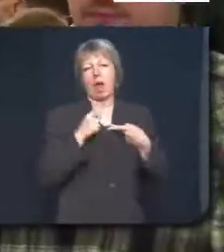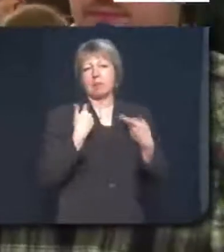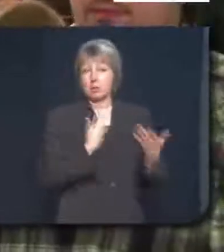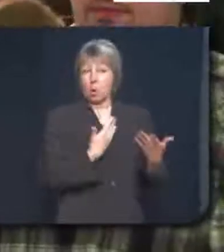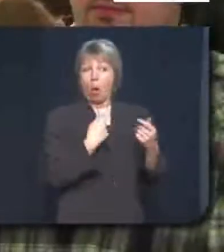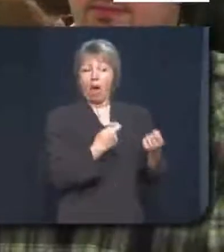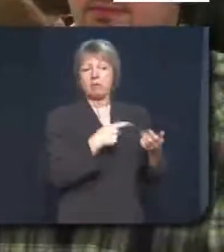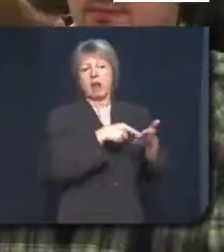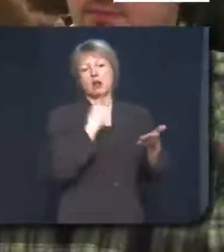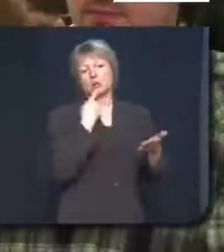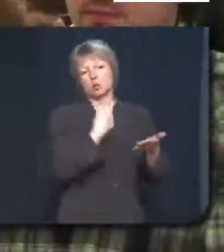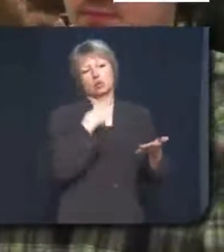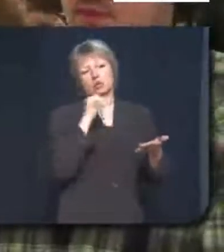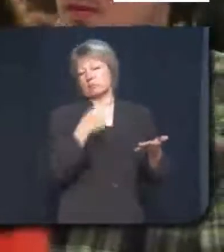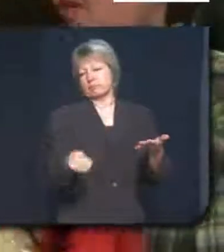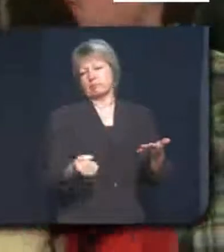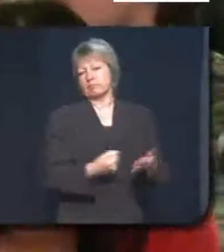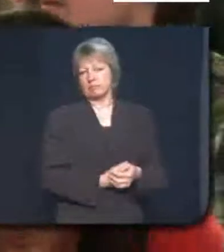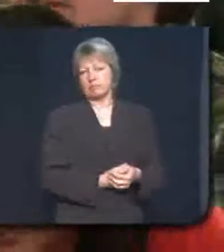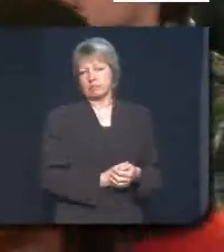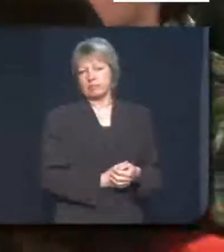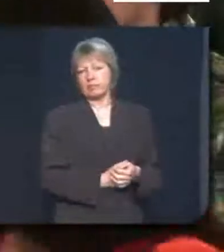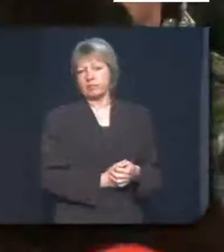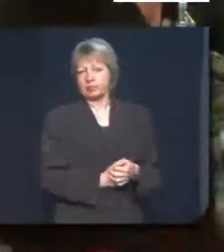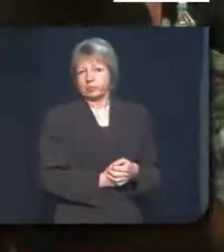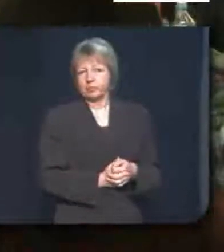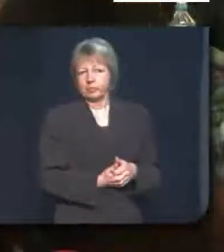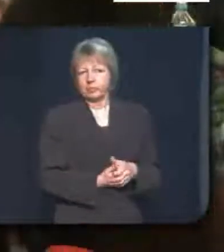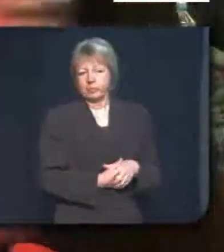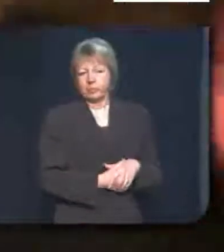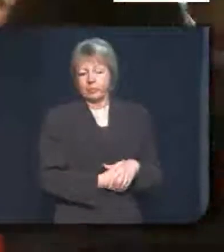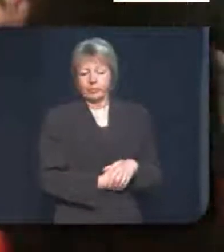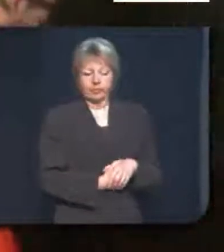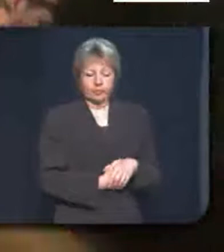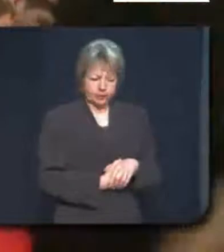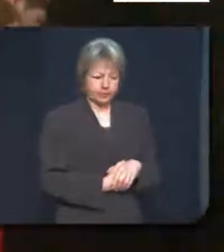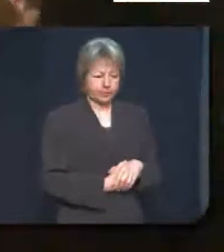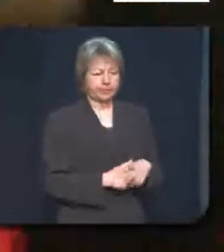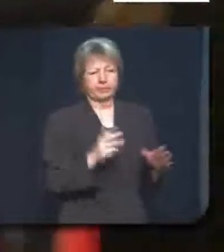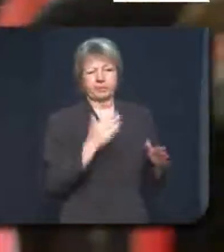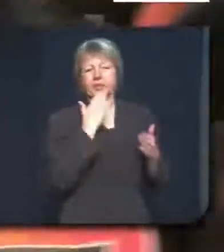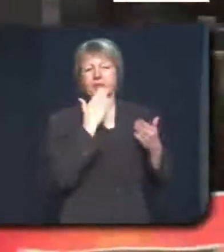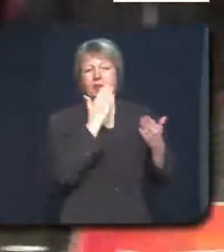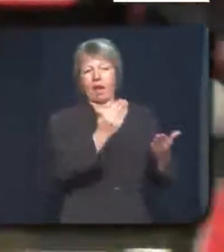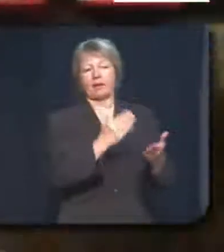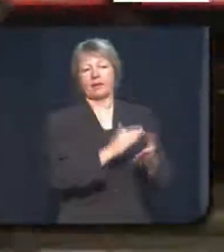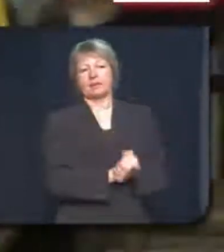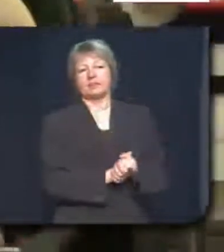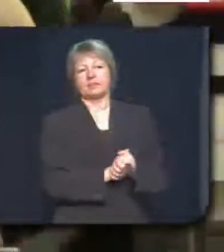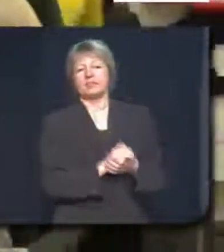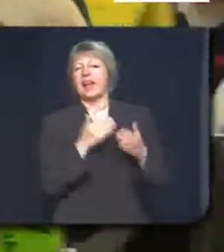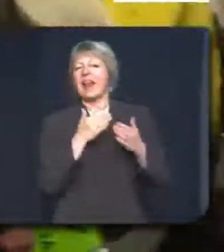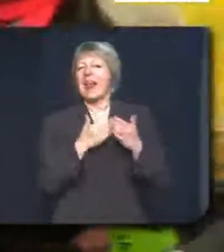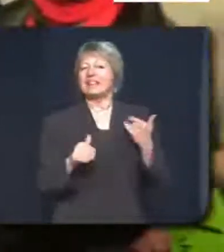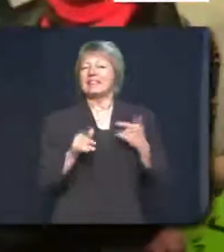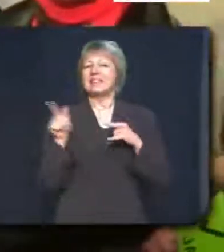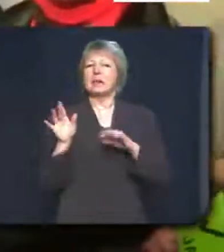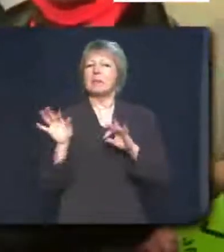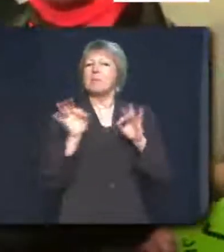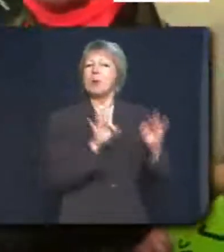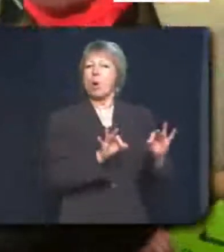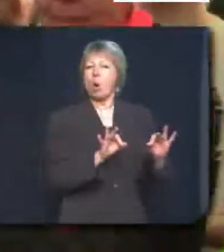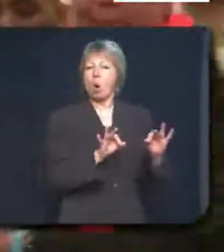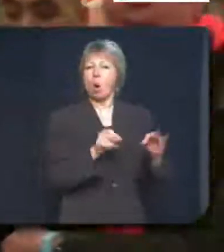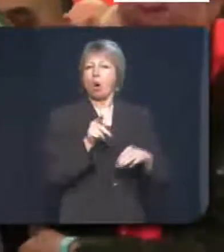kann ich nicht so stimmt nicht so danke und der letzte pro okay